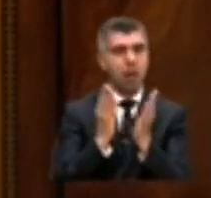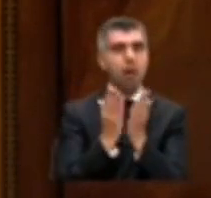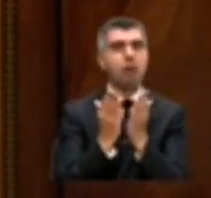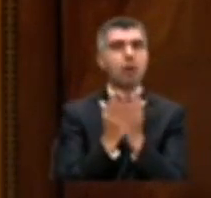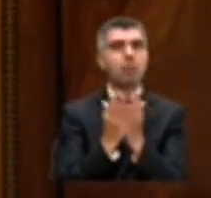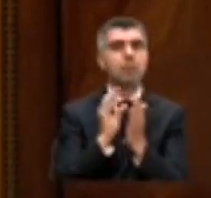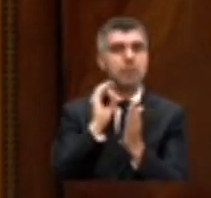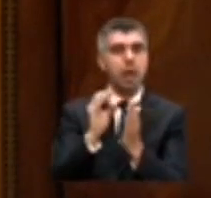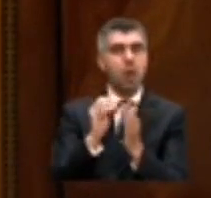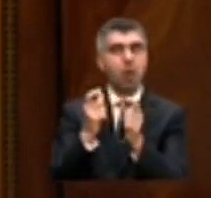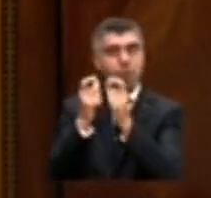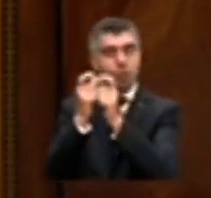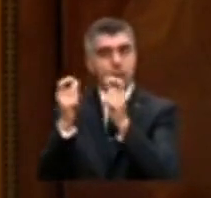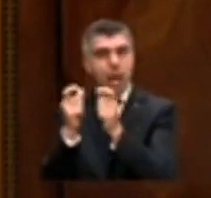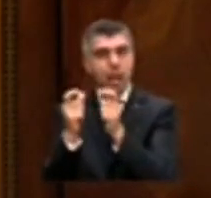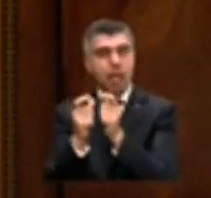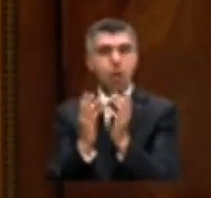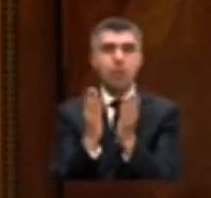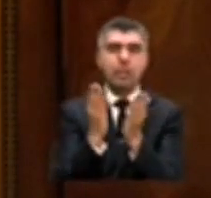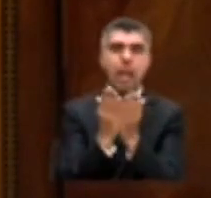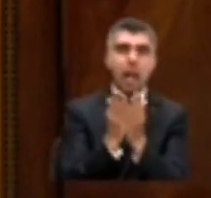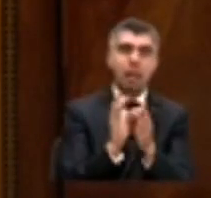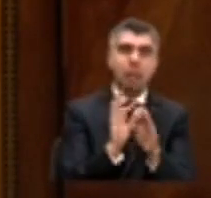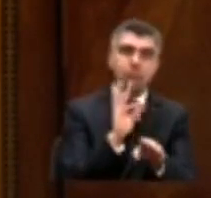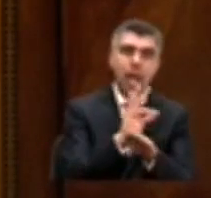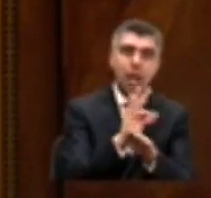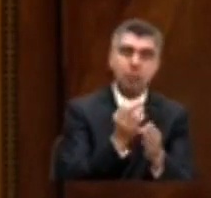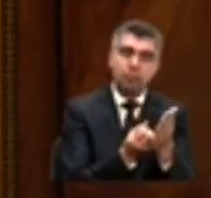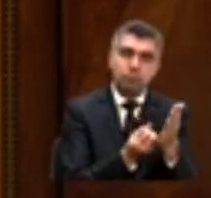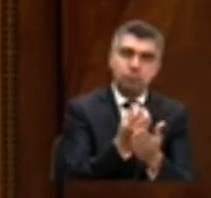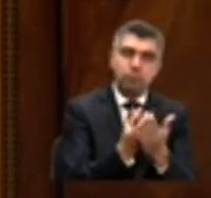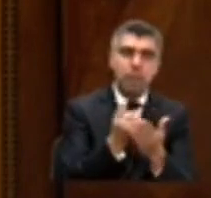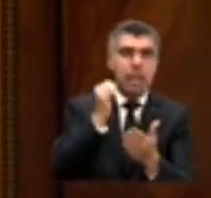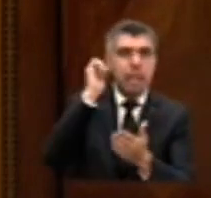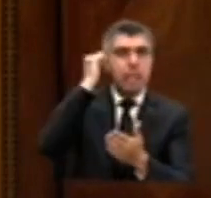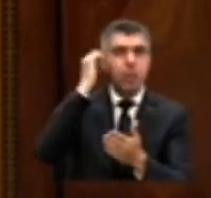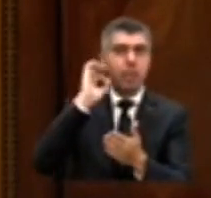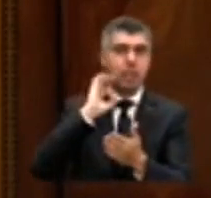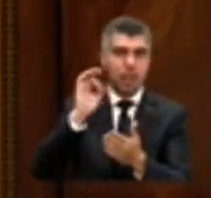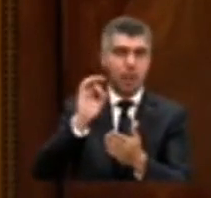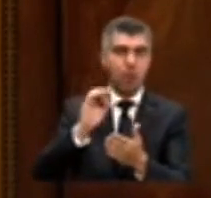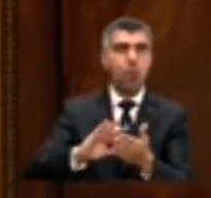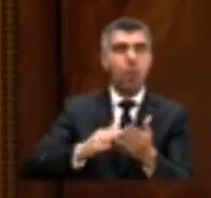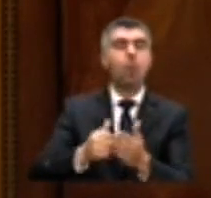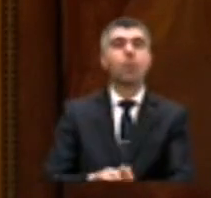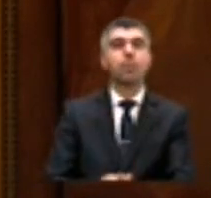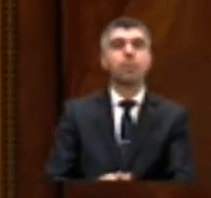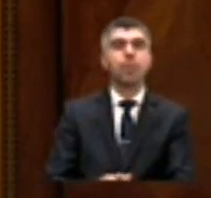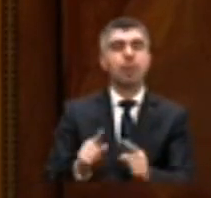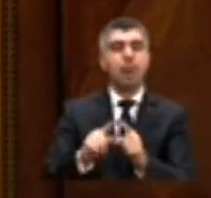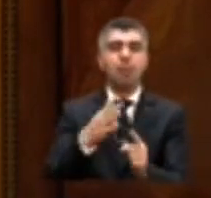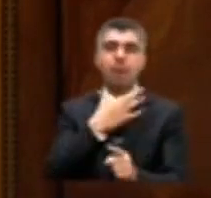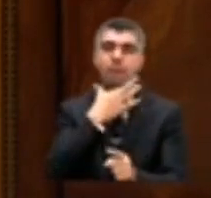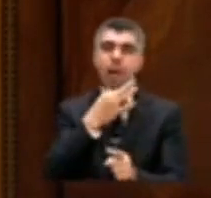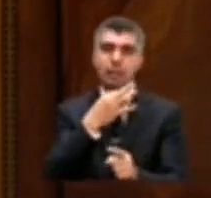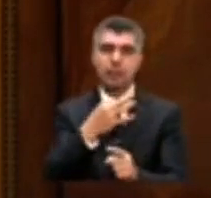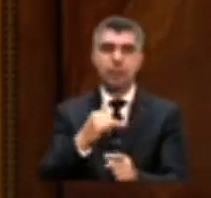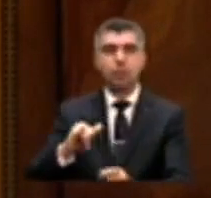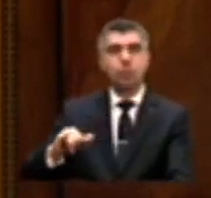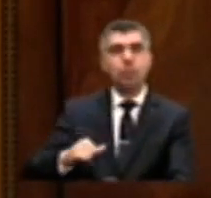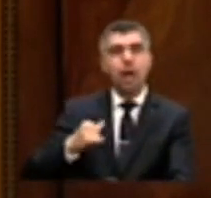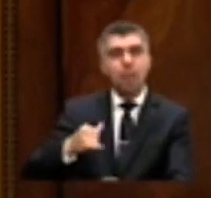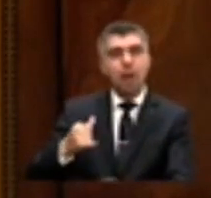عالم المقاولات والتعليم عبر التكوين المهني والتكوين المستمر قصد تيسير إدماج الشباب